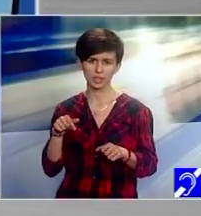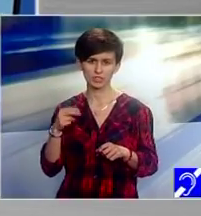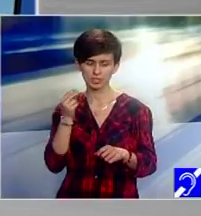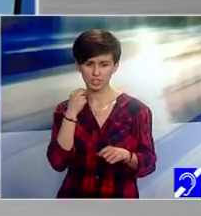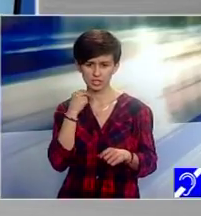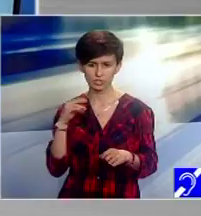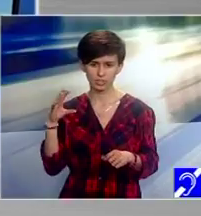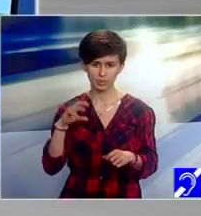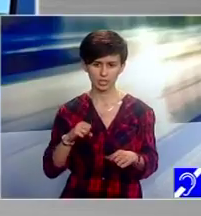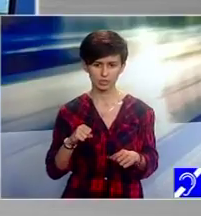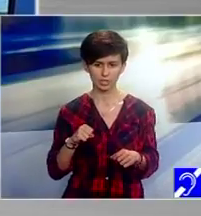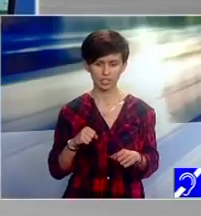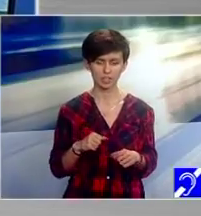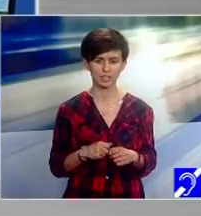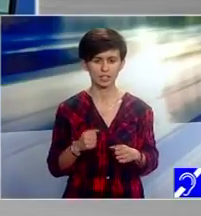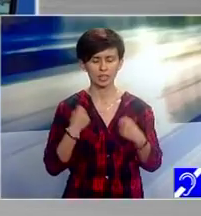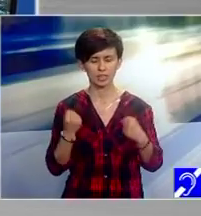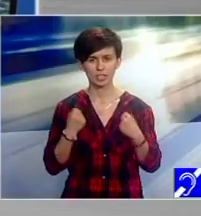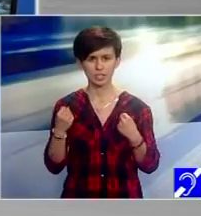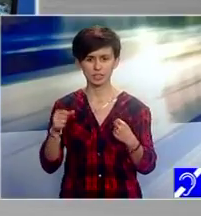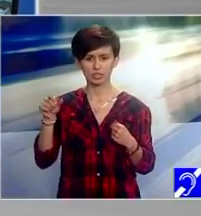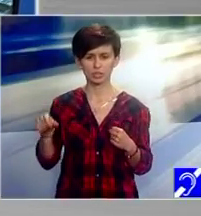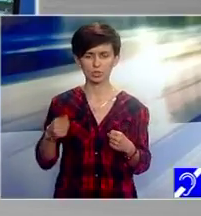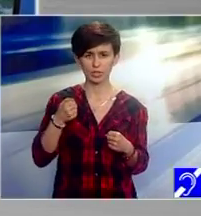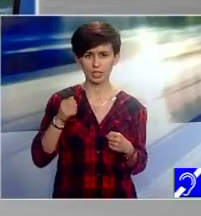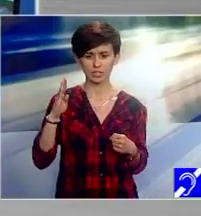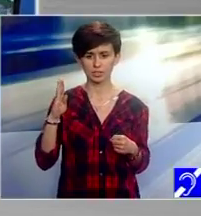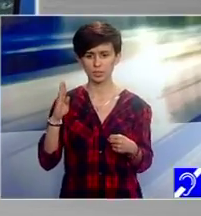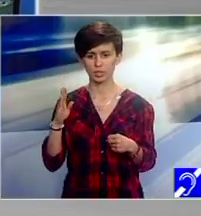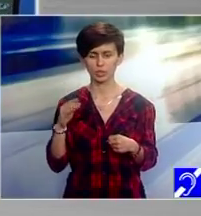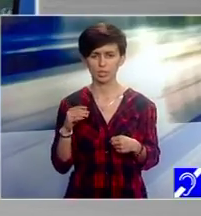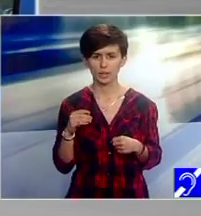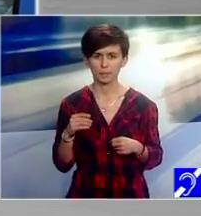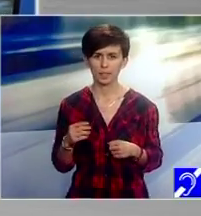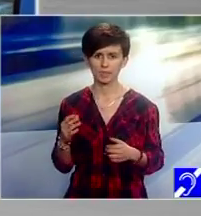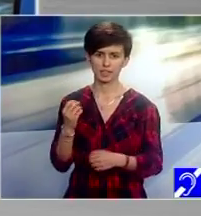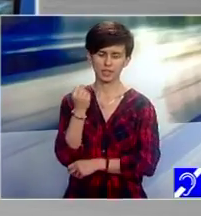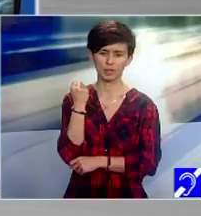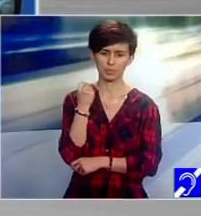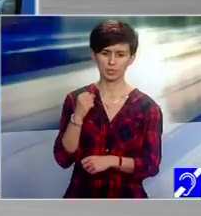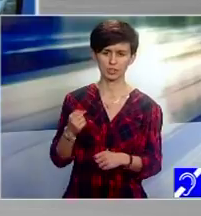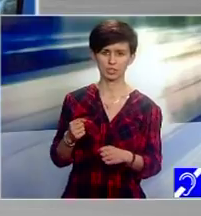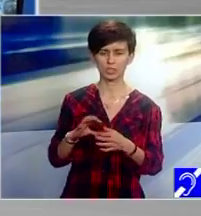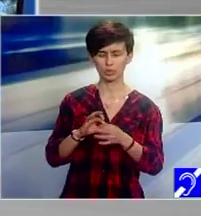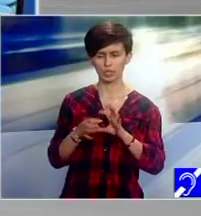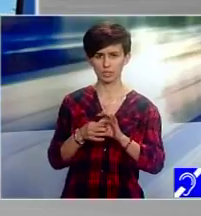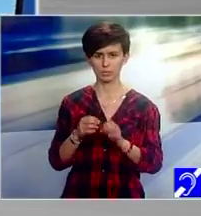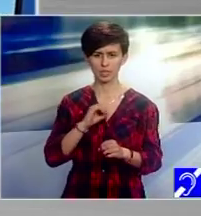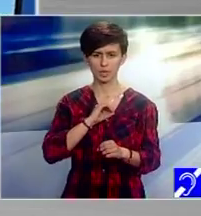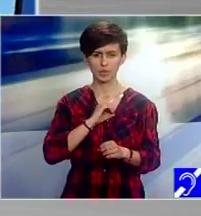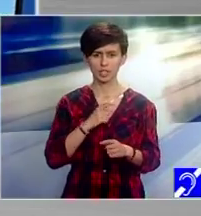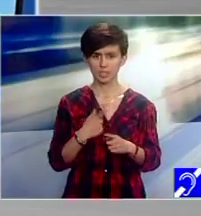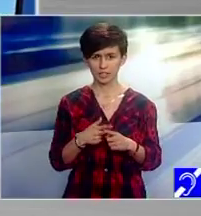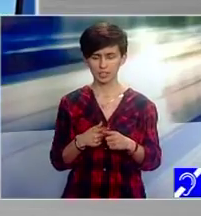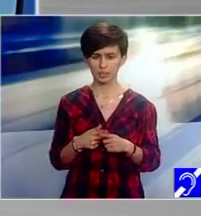cină pe întuneric. Antrenorul, unul dintre antrenorii lui Alex Bologa, repet, campion olimpic, medalie de bronz la Paralimpiada